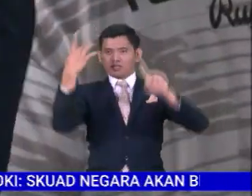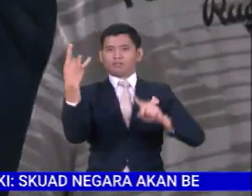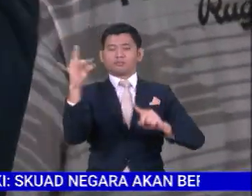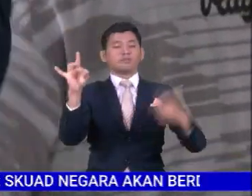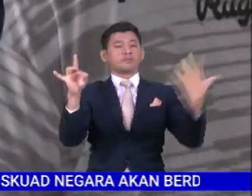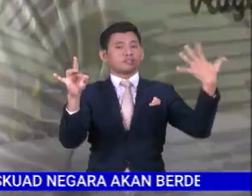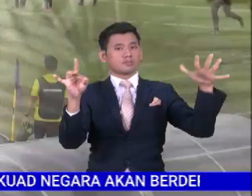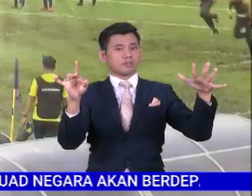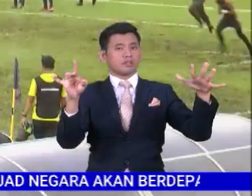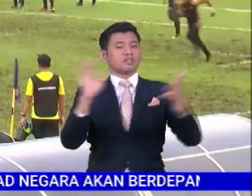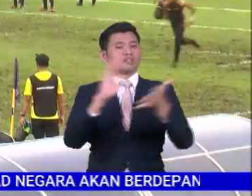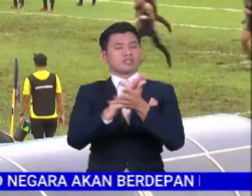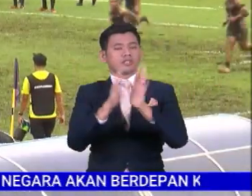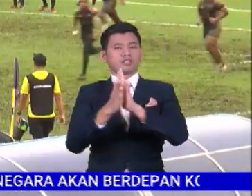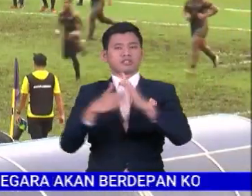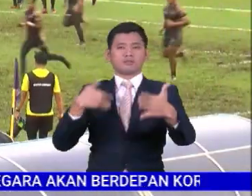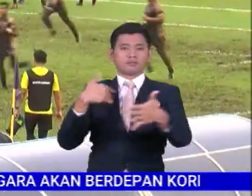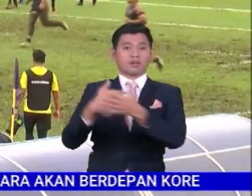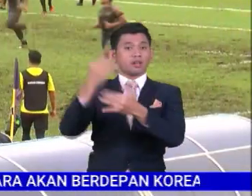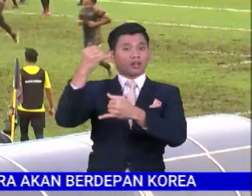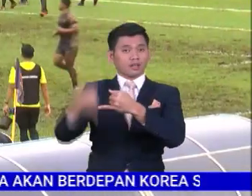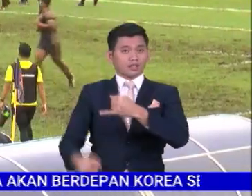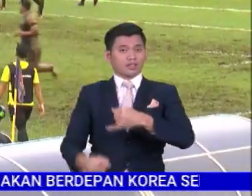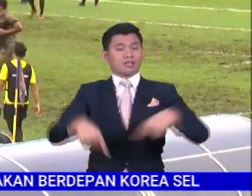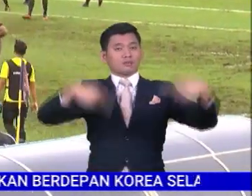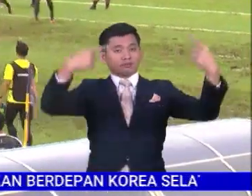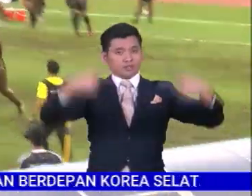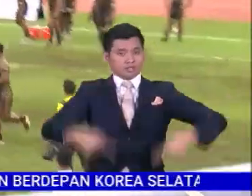18-15. Kedudukan itu kekal sehingga tamat permainan